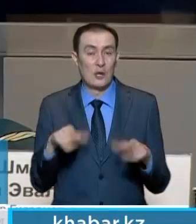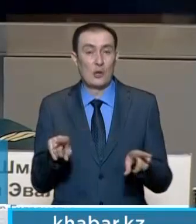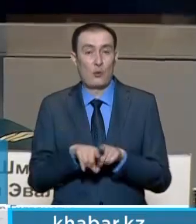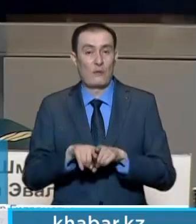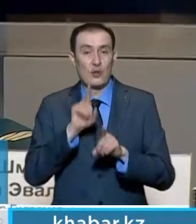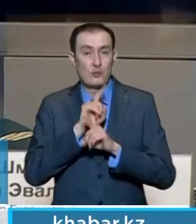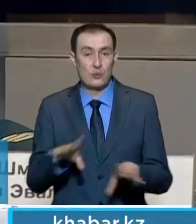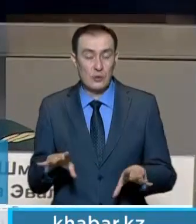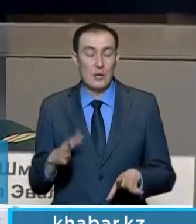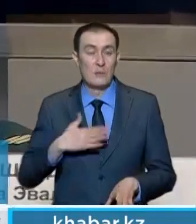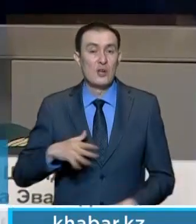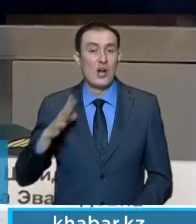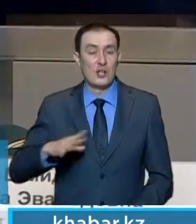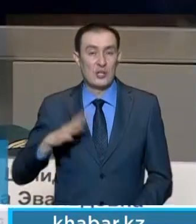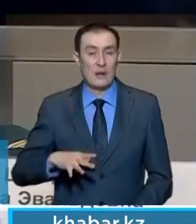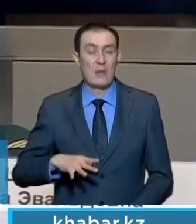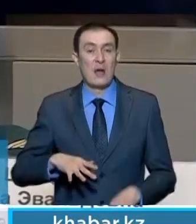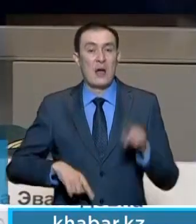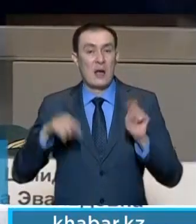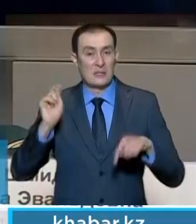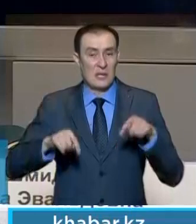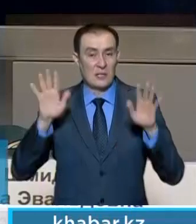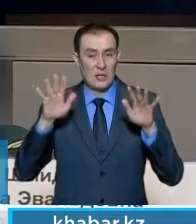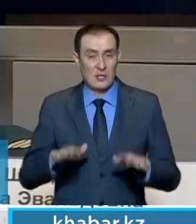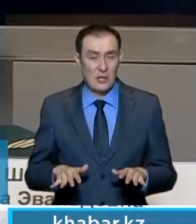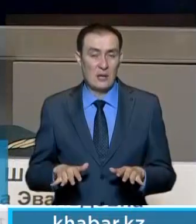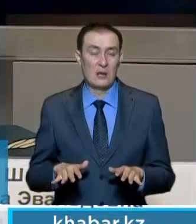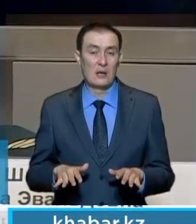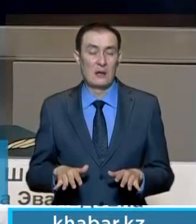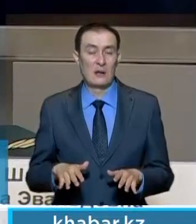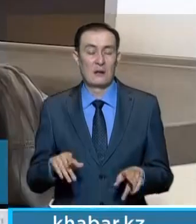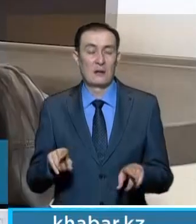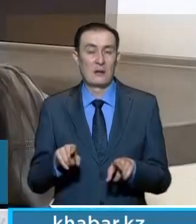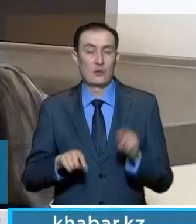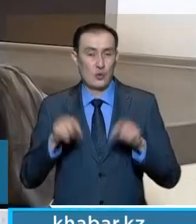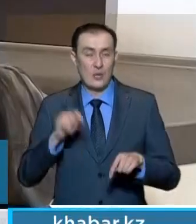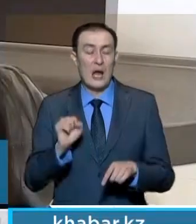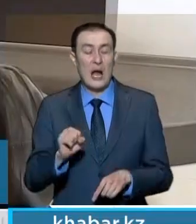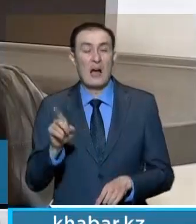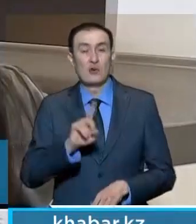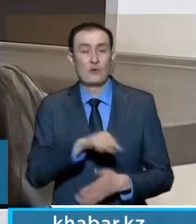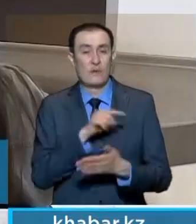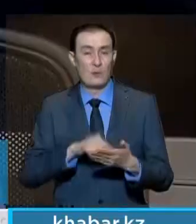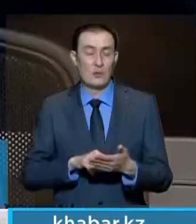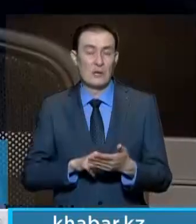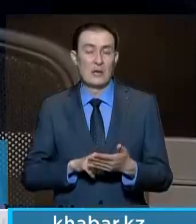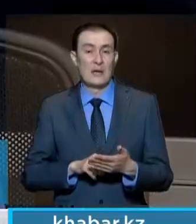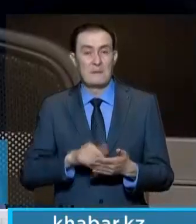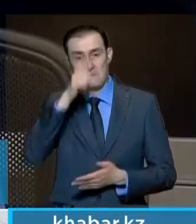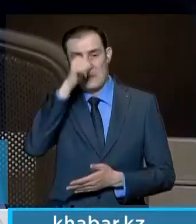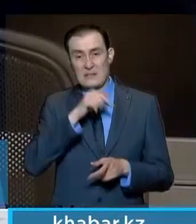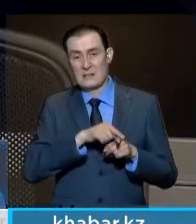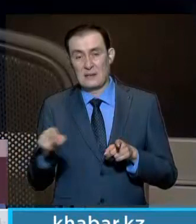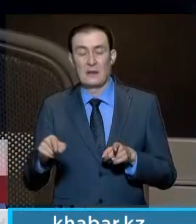будет. Мы ждем осадки, выпадения осадков преимущественно в виде дождя. А то, что касается остальных месяцев,